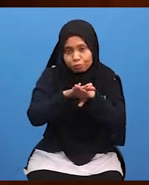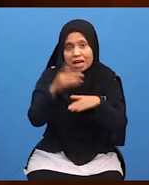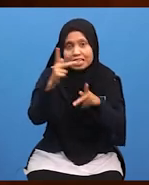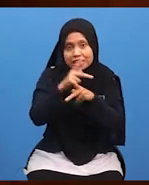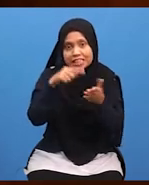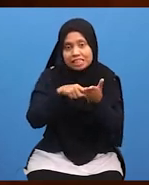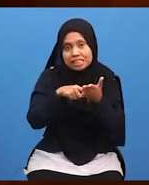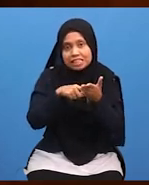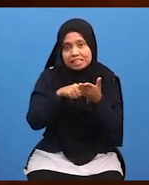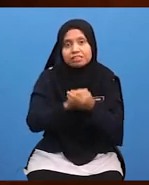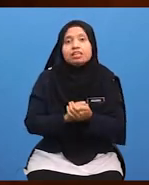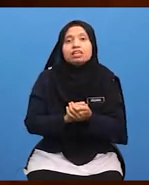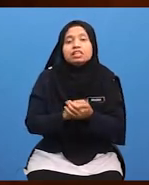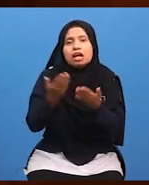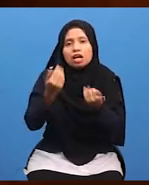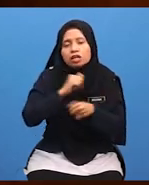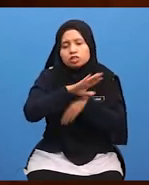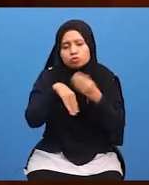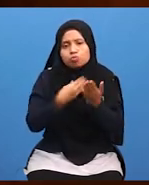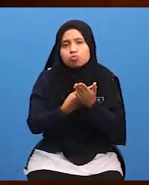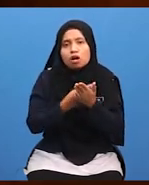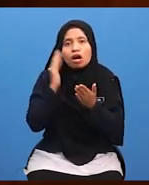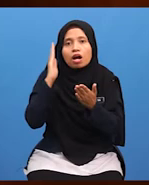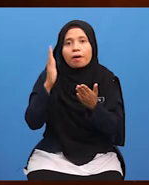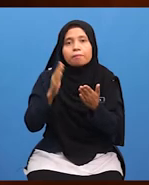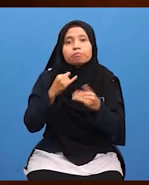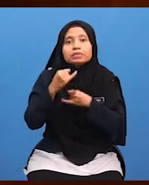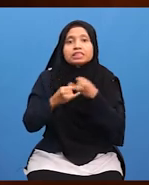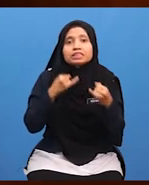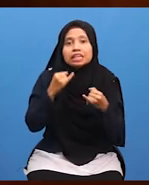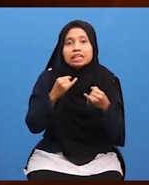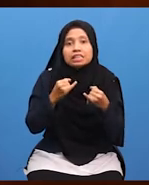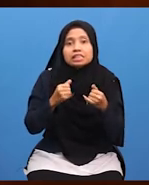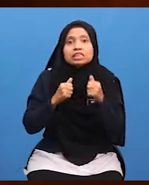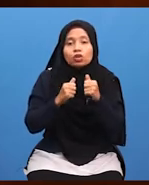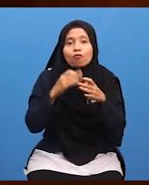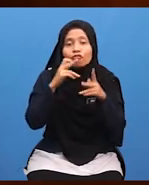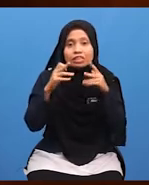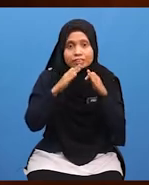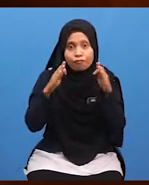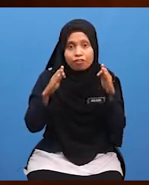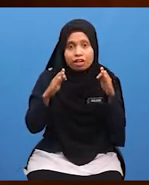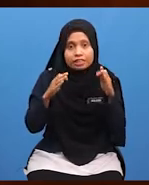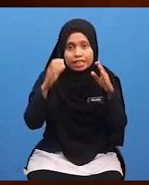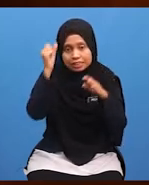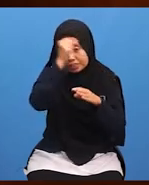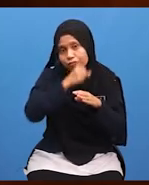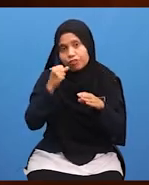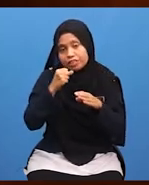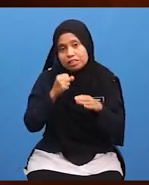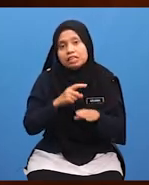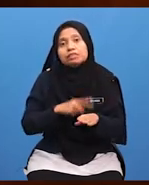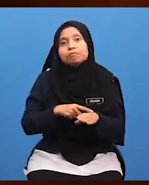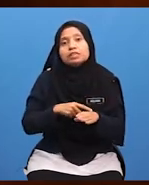ini, diharapkan pelajar berjaya menguasai tajuk falsafah dan ciri pendidikan pada zaman Bani Umayyah dari